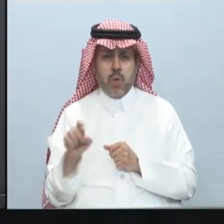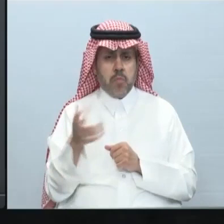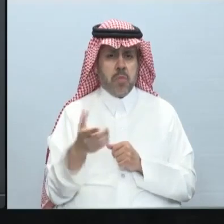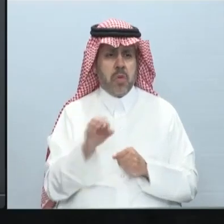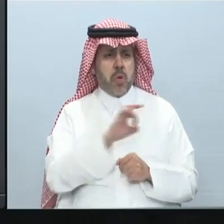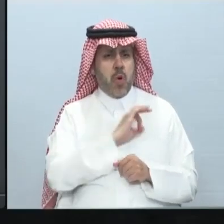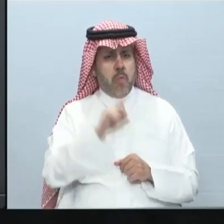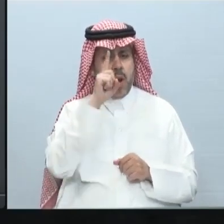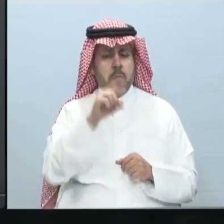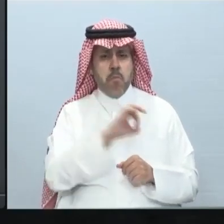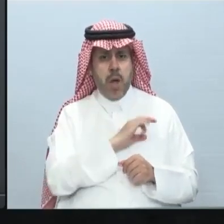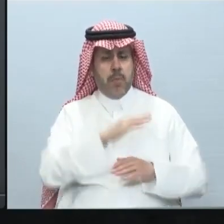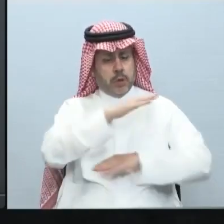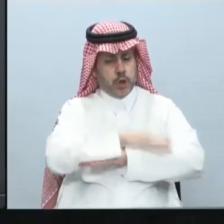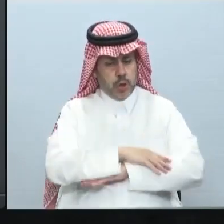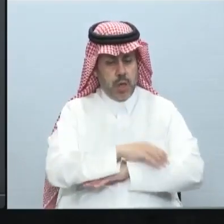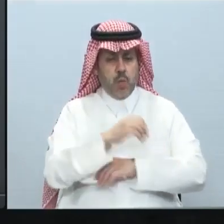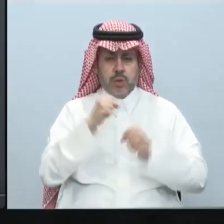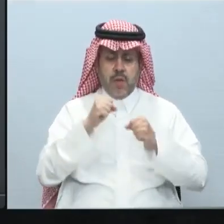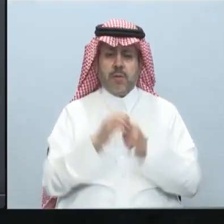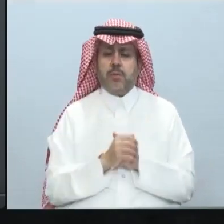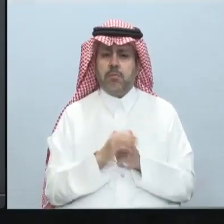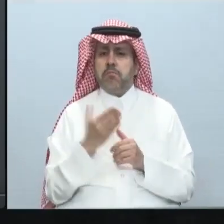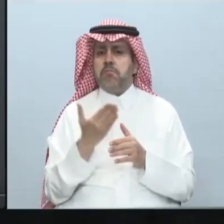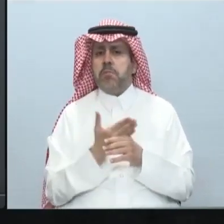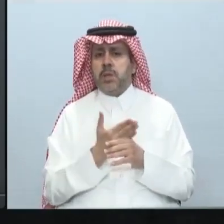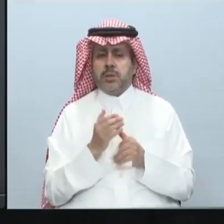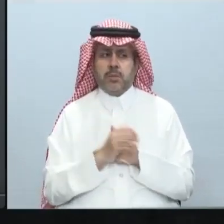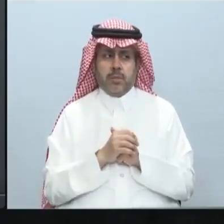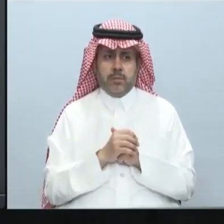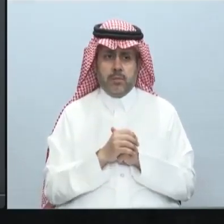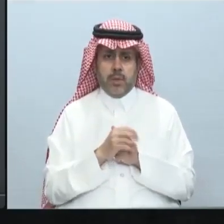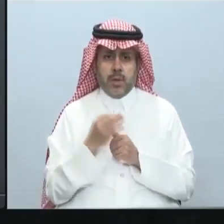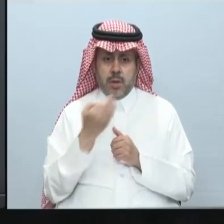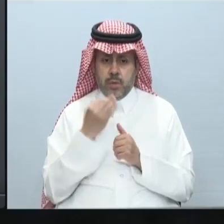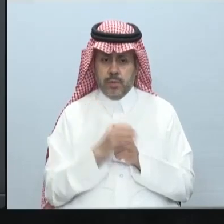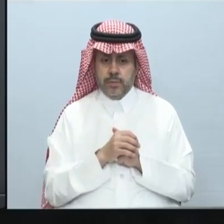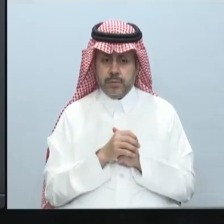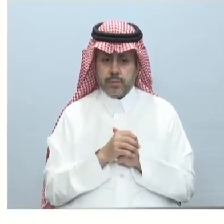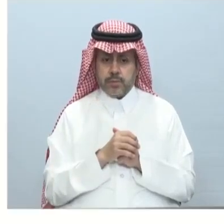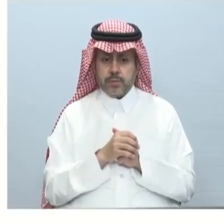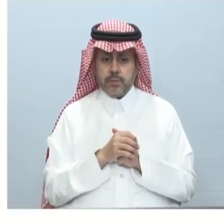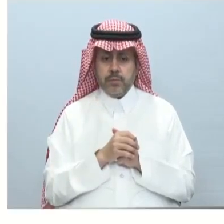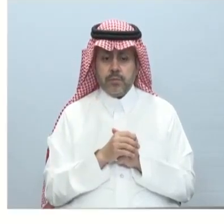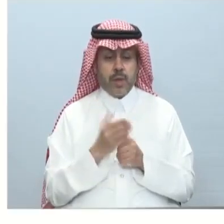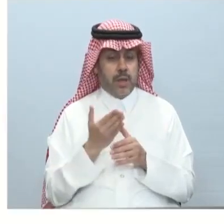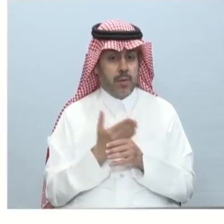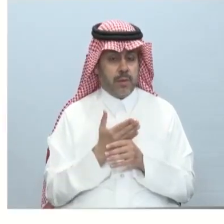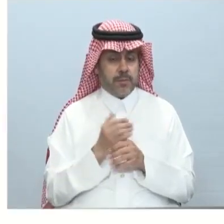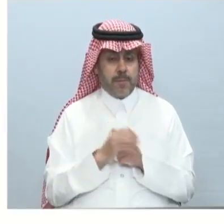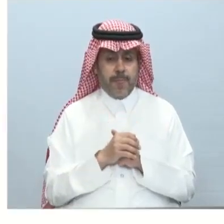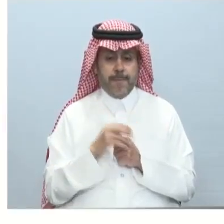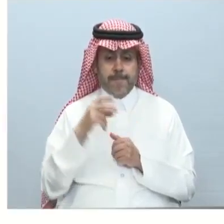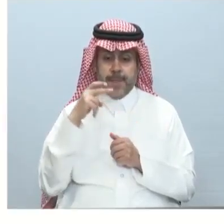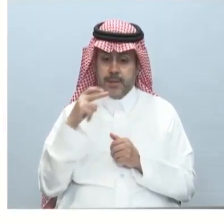نحب الله محبه اجلال وتعظيم ليه ما السبب نقول لكم السبب لماذا